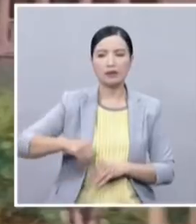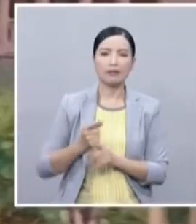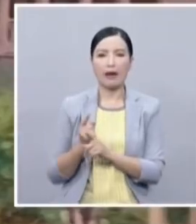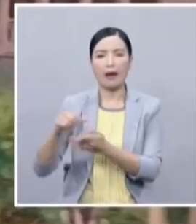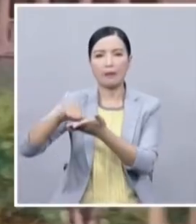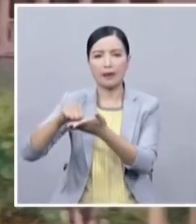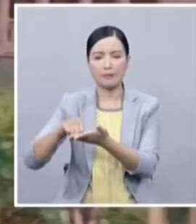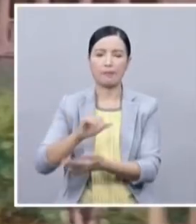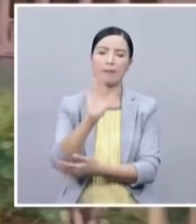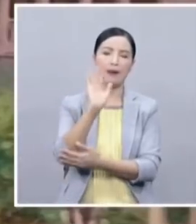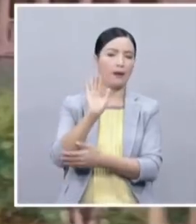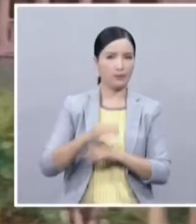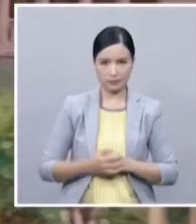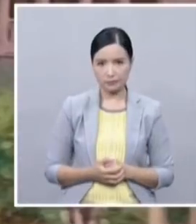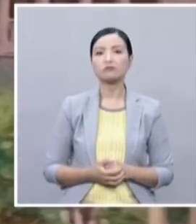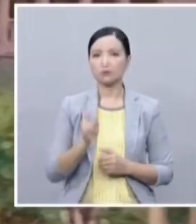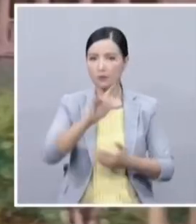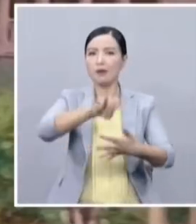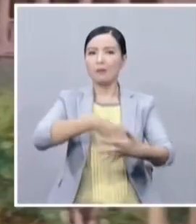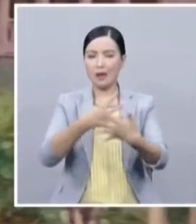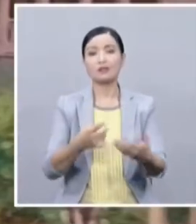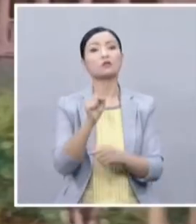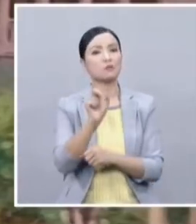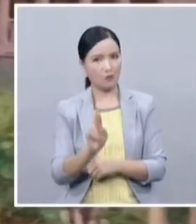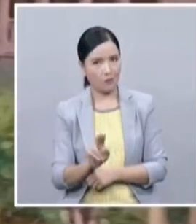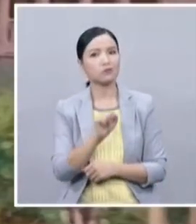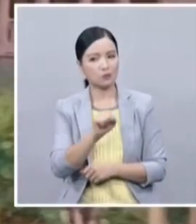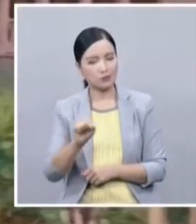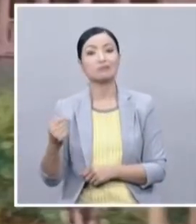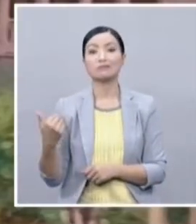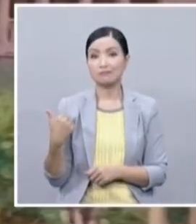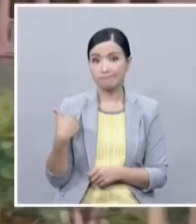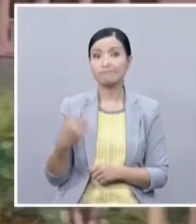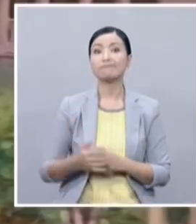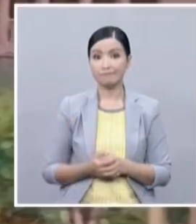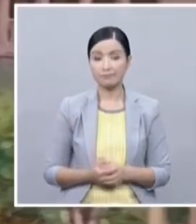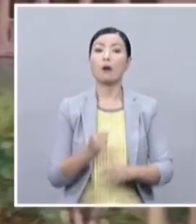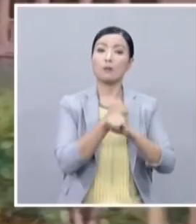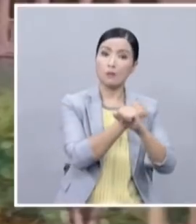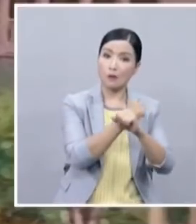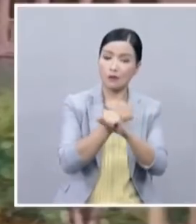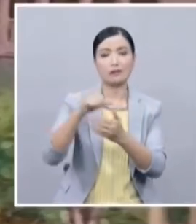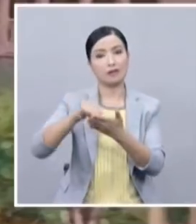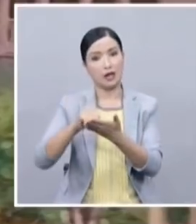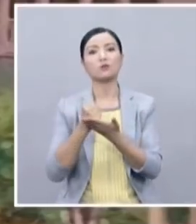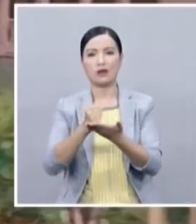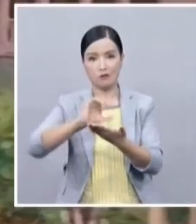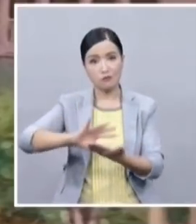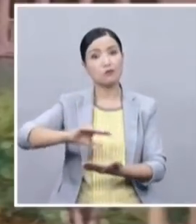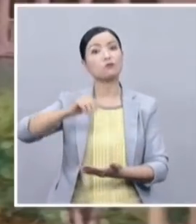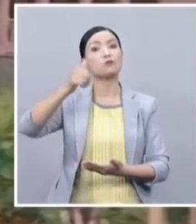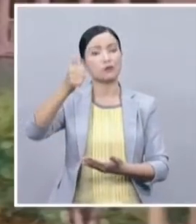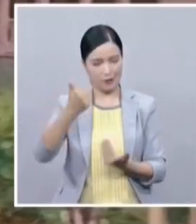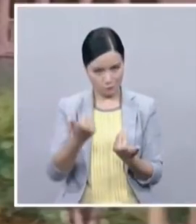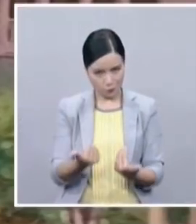แก้กันอีกนะเพราะนั้นเราต้องมีแผนสำรองไว้ทั้งหมดนะครับทั้งในเรื่องของการป้องกันแก้ไขแล้วก็ฟื้นฟูนะครับ